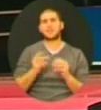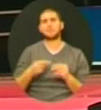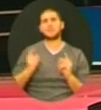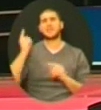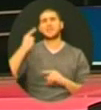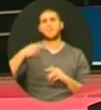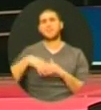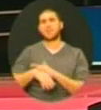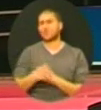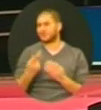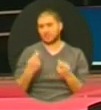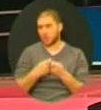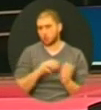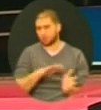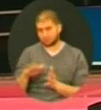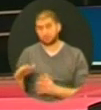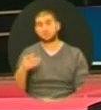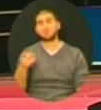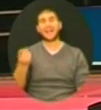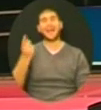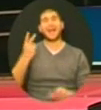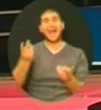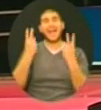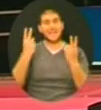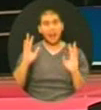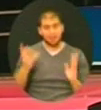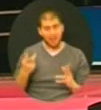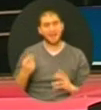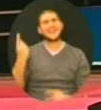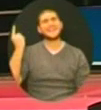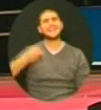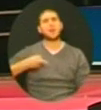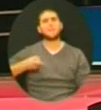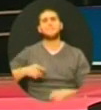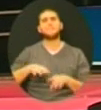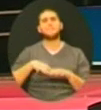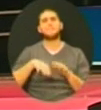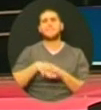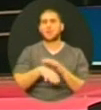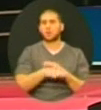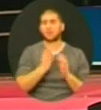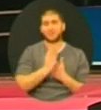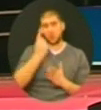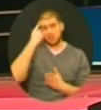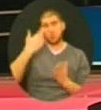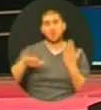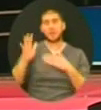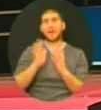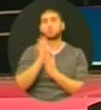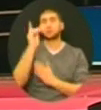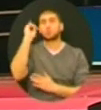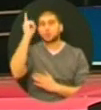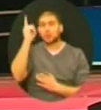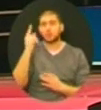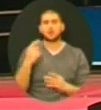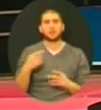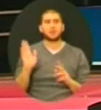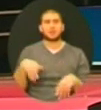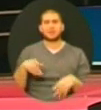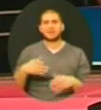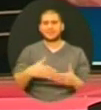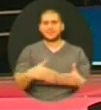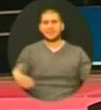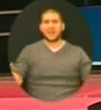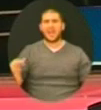המנהרות, אבל זה לא העיקר. העיקר בנושא הוא איום המנהרות ידוע מזה למעלה מ-15 שנה, כ-16 שנה לגבי ציר פילדלפי